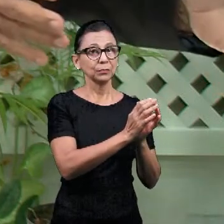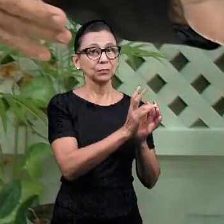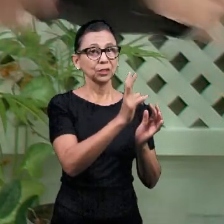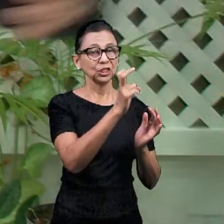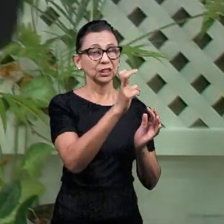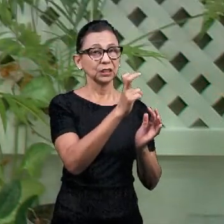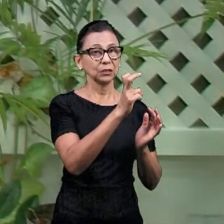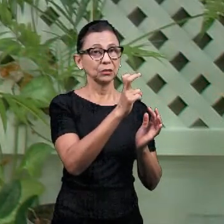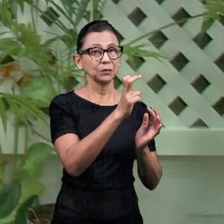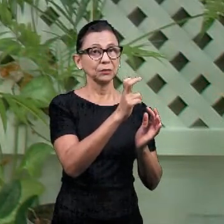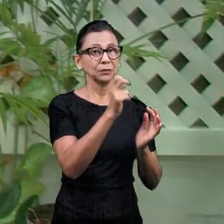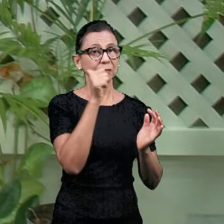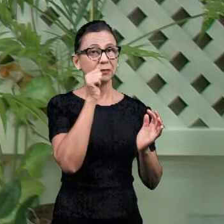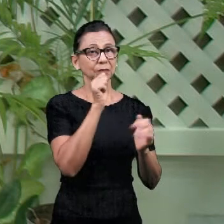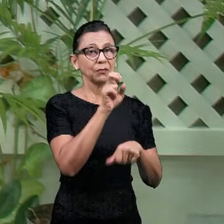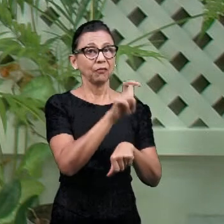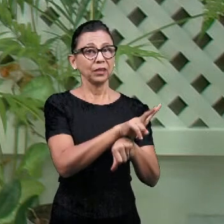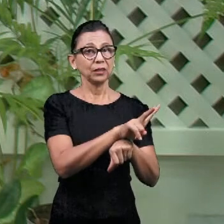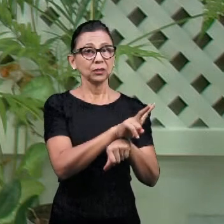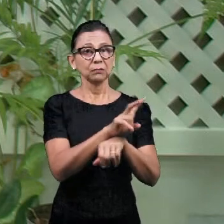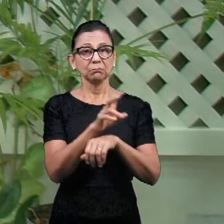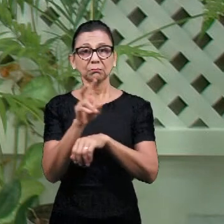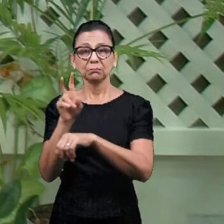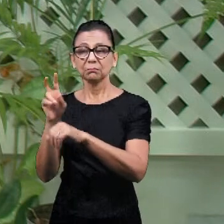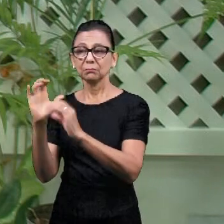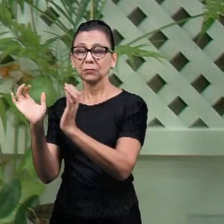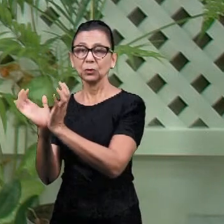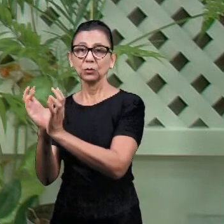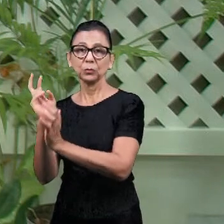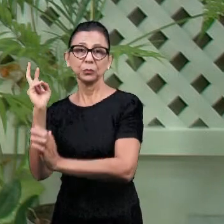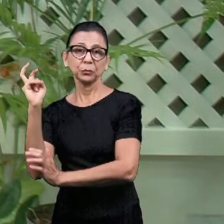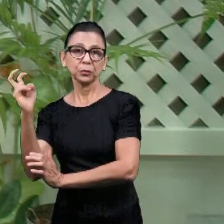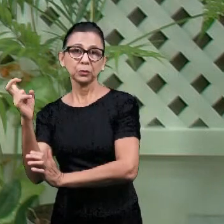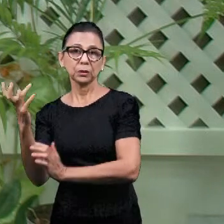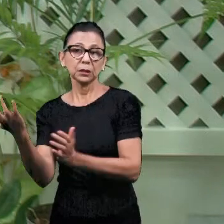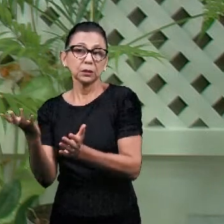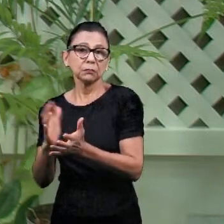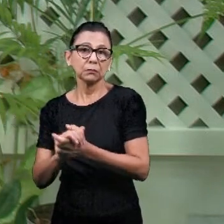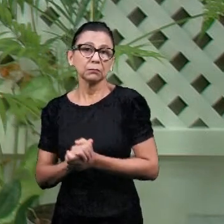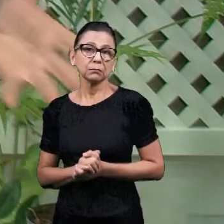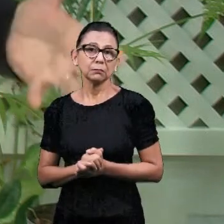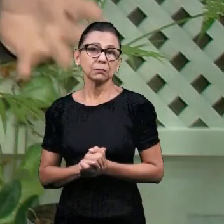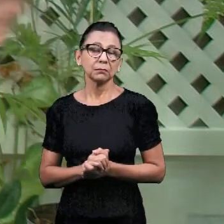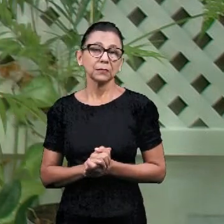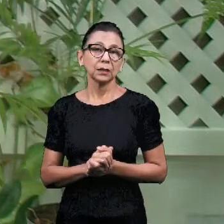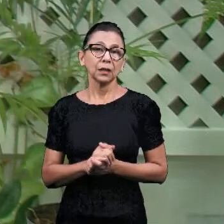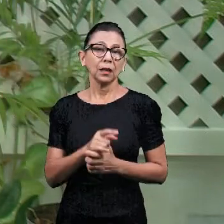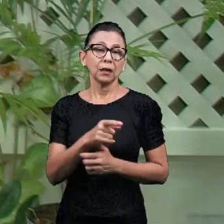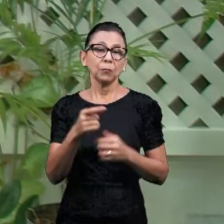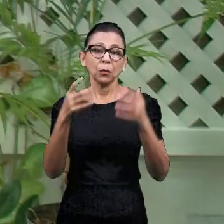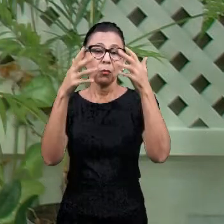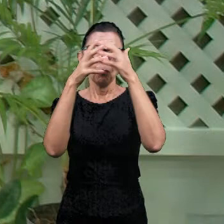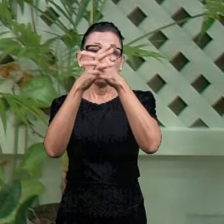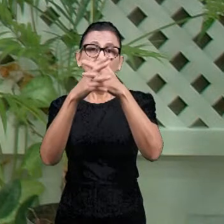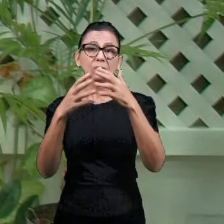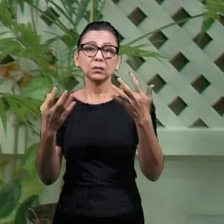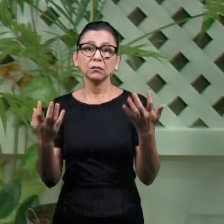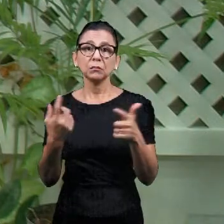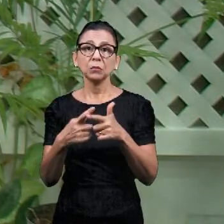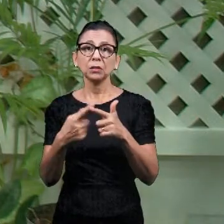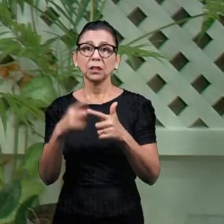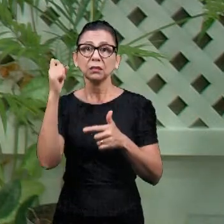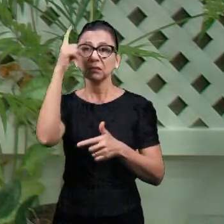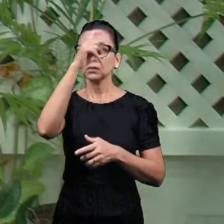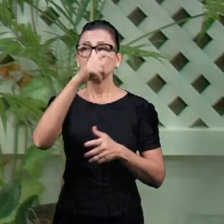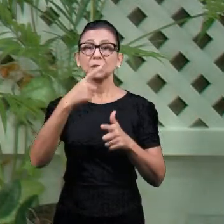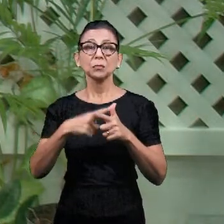Et un est entré et l'autre n'est pas entré. C'est tout. Donc, ils ont été enlevés du monde. Quelle est la difficulté? Les